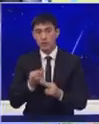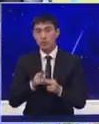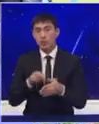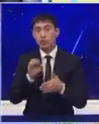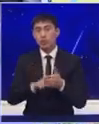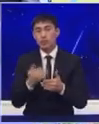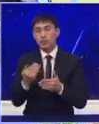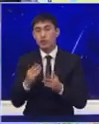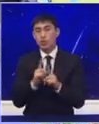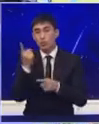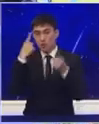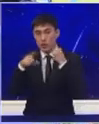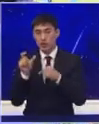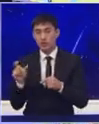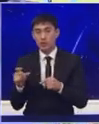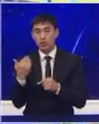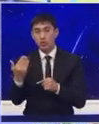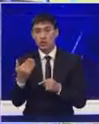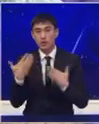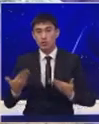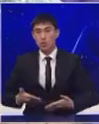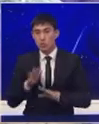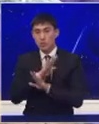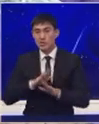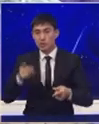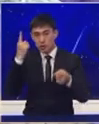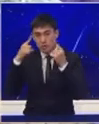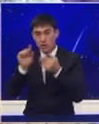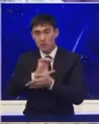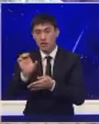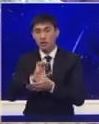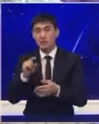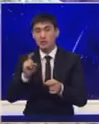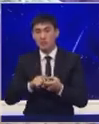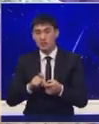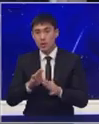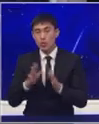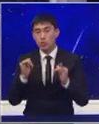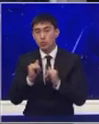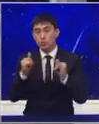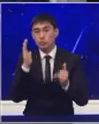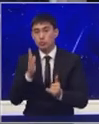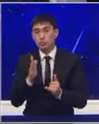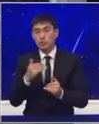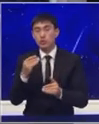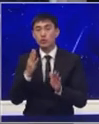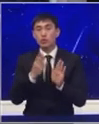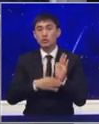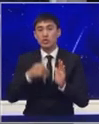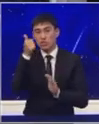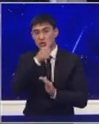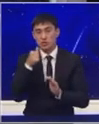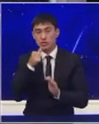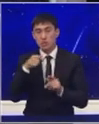мәні әсіресе өнер адамдарына, олардың өлмес шығармаларына қатысты болған кезде тіптен арта түспек. Сондықтан 90 жылдық